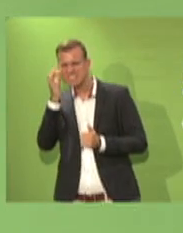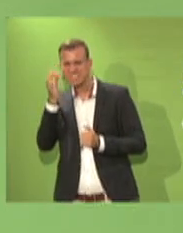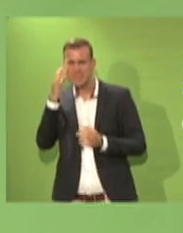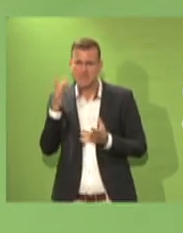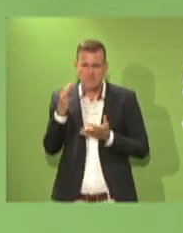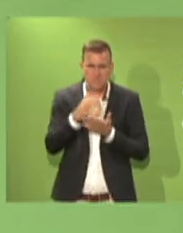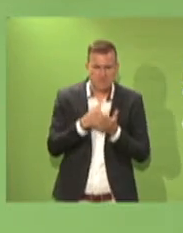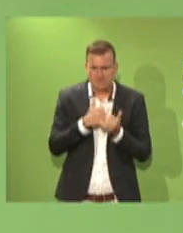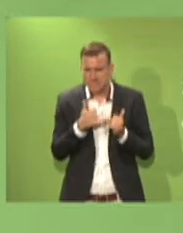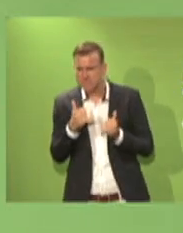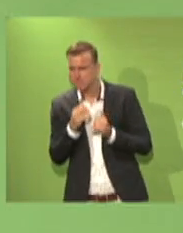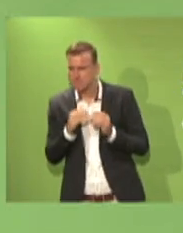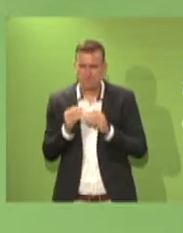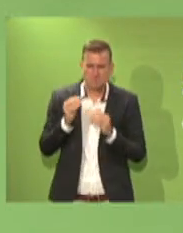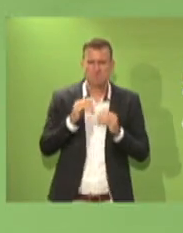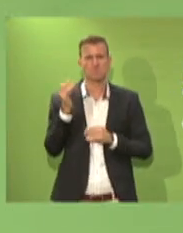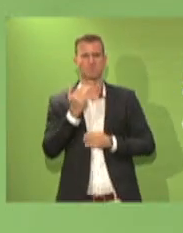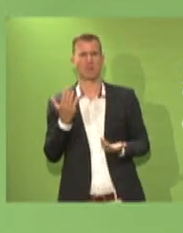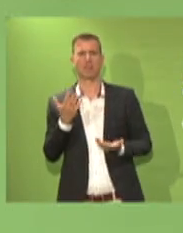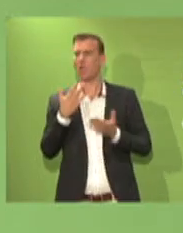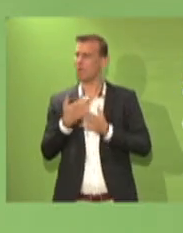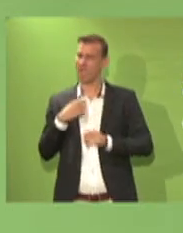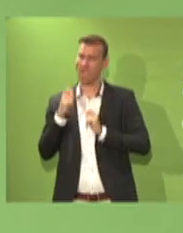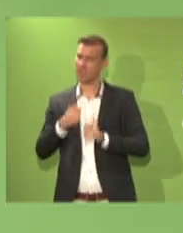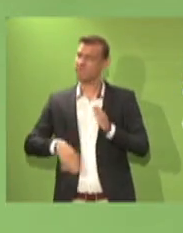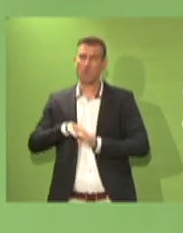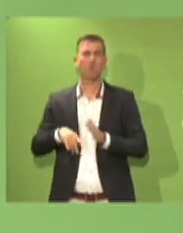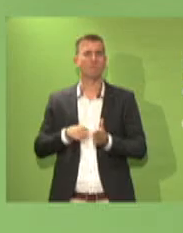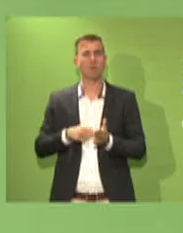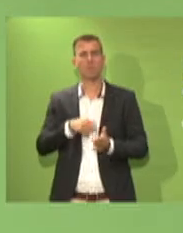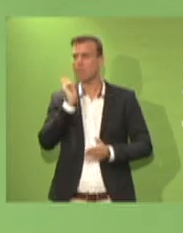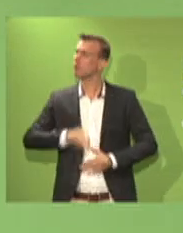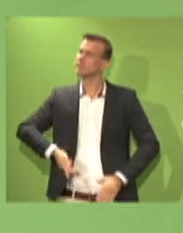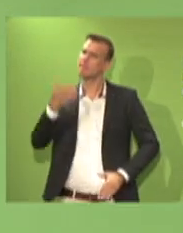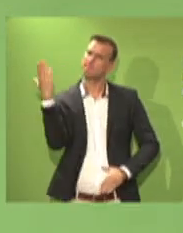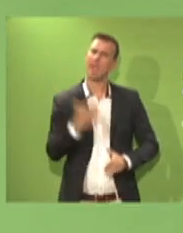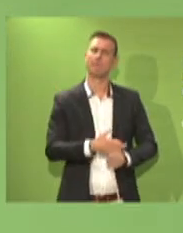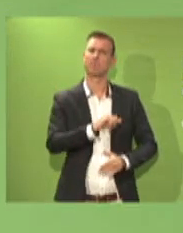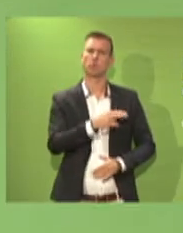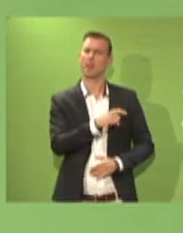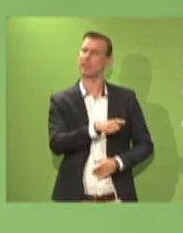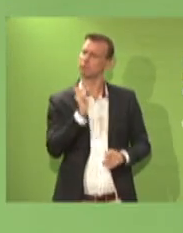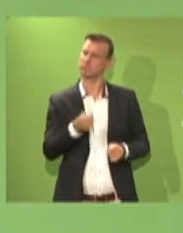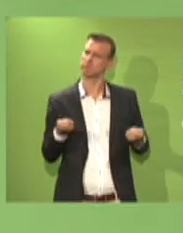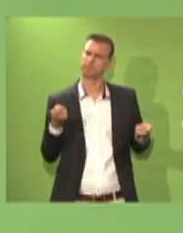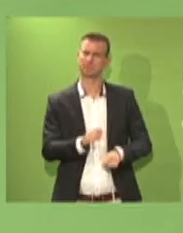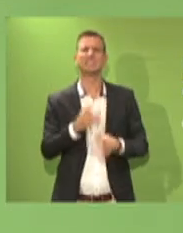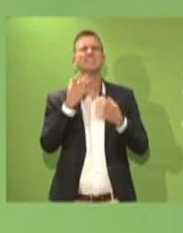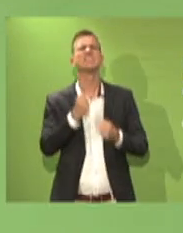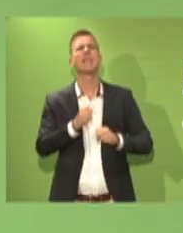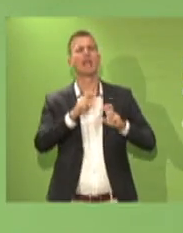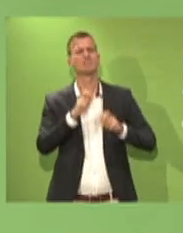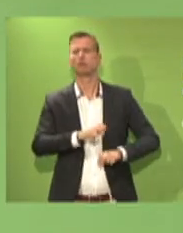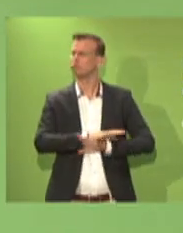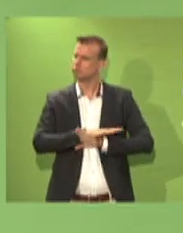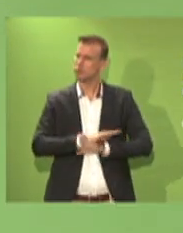erhalten. Und deshalb fordern wir in dem Antrag klipp und klar, es muss Schluss sein in Jülich auch mit Sicherheitsforschung, damit